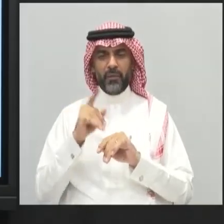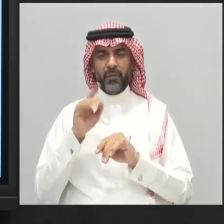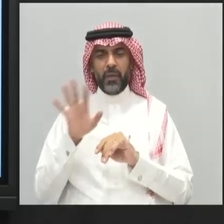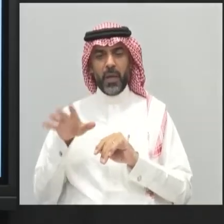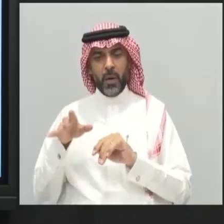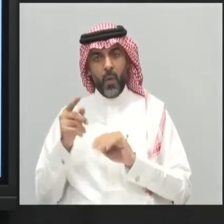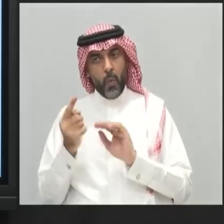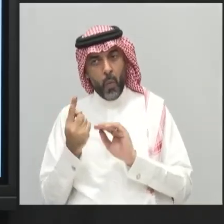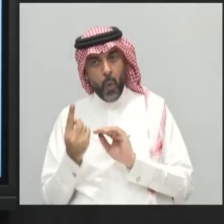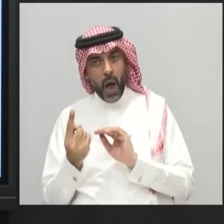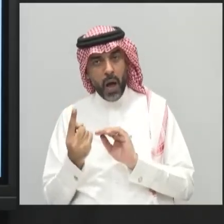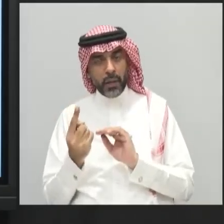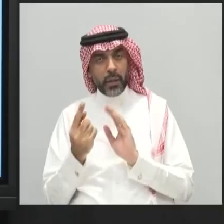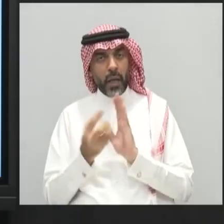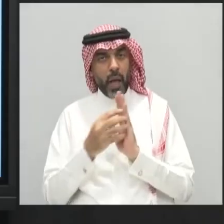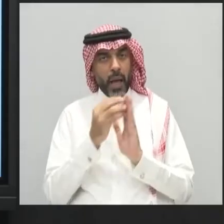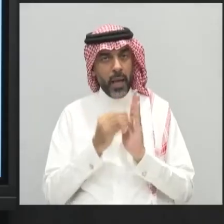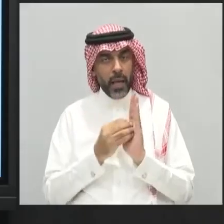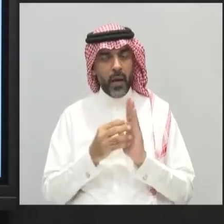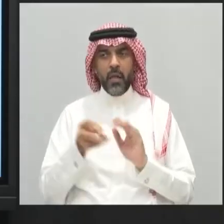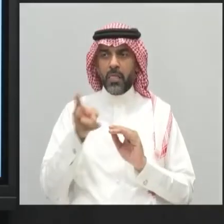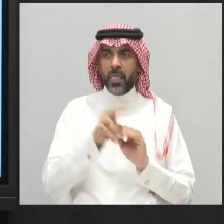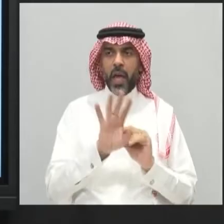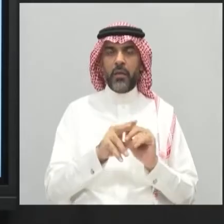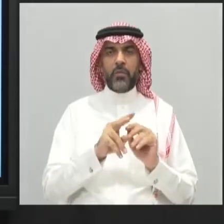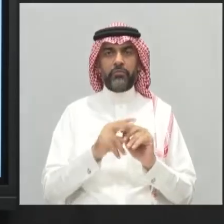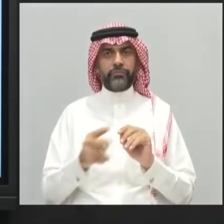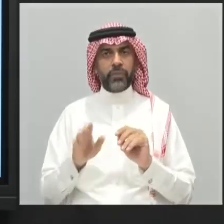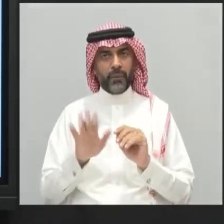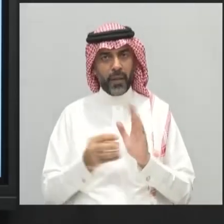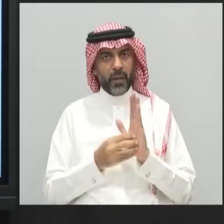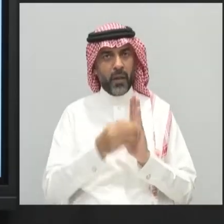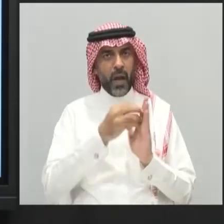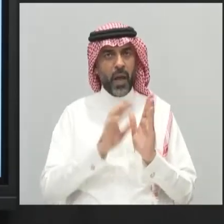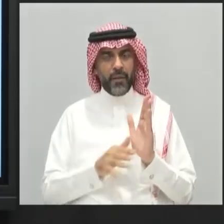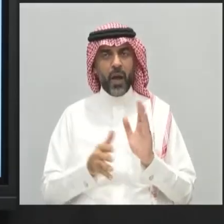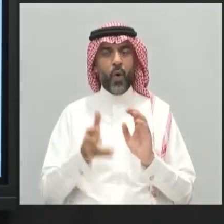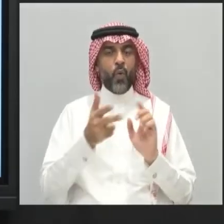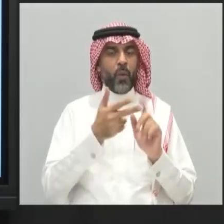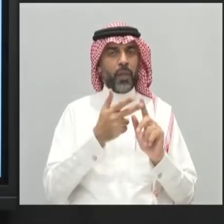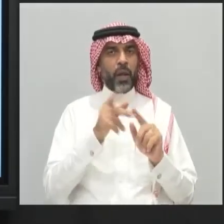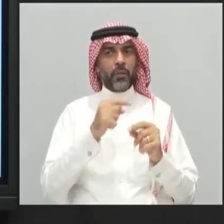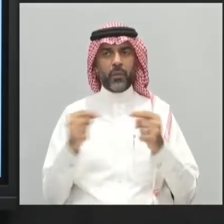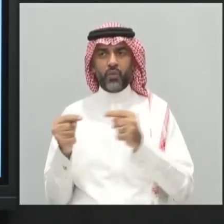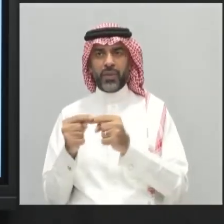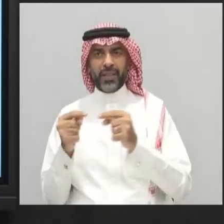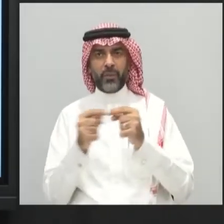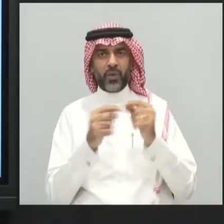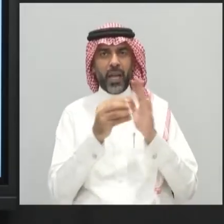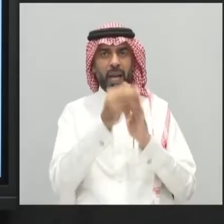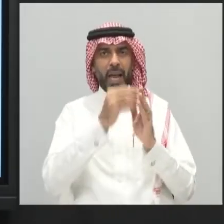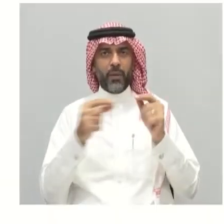فالبعض منها وحيده الخليه والبعض الاخر عديد الخلايا والبعض الاخر يكون او يكون على شكل ماذا مستعمرات